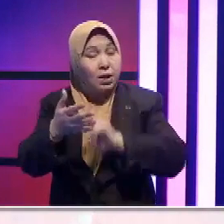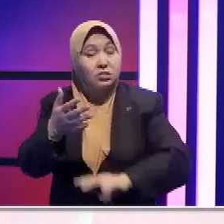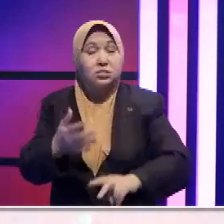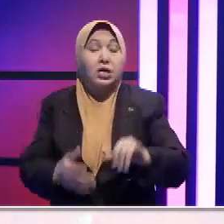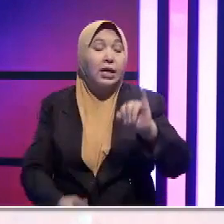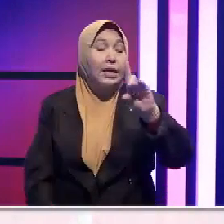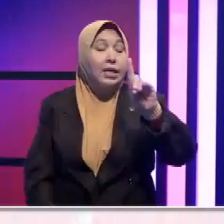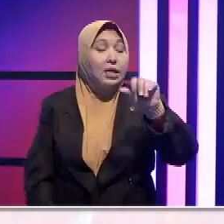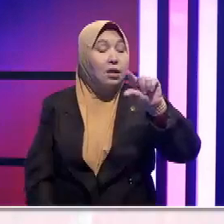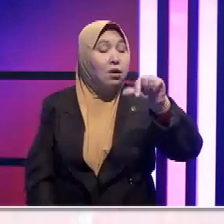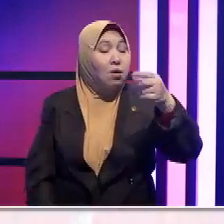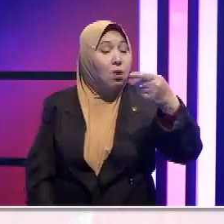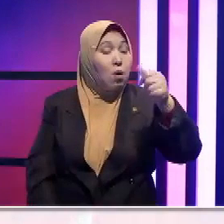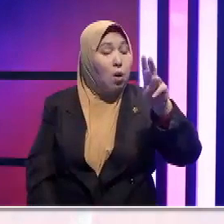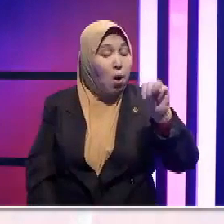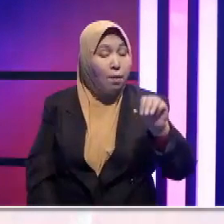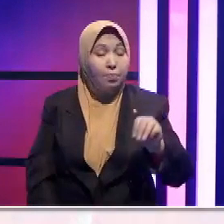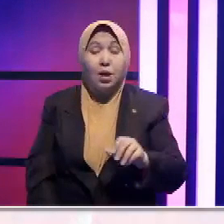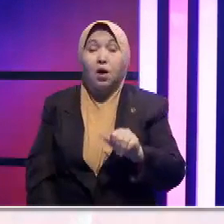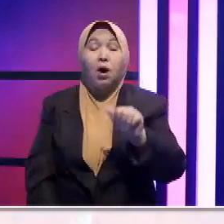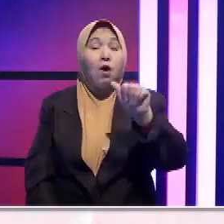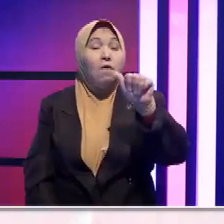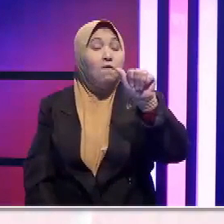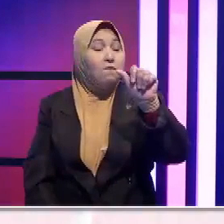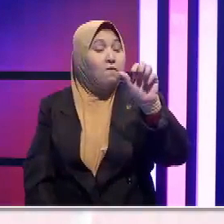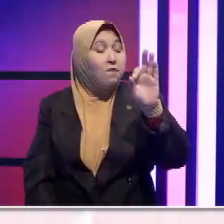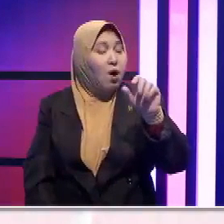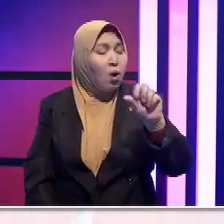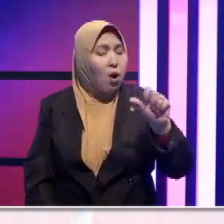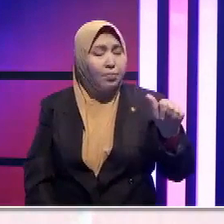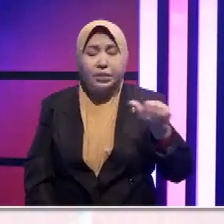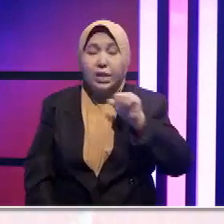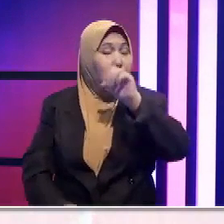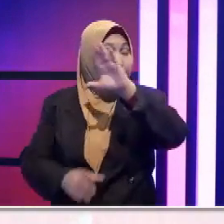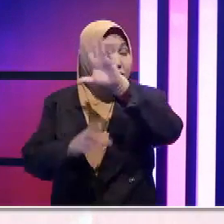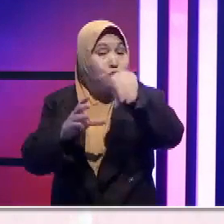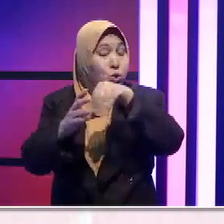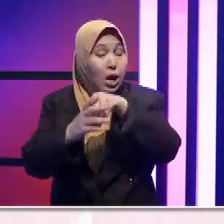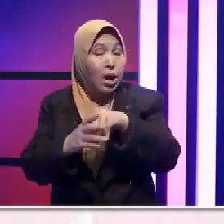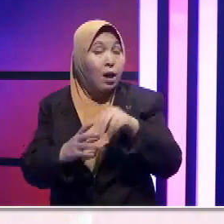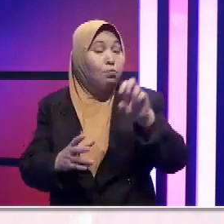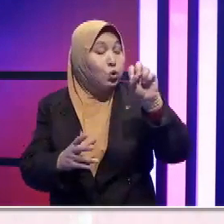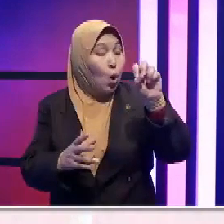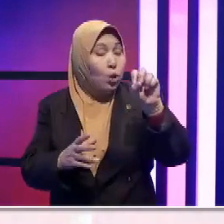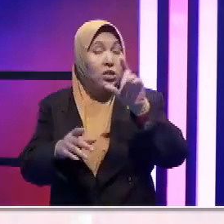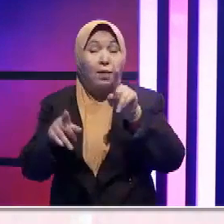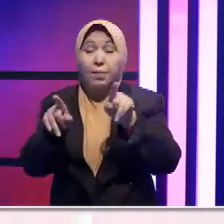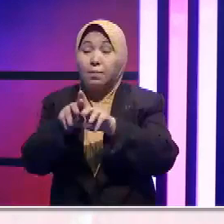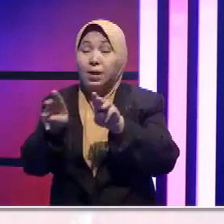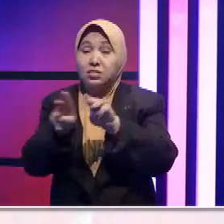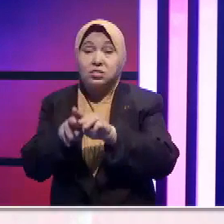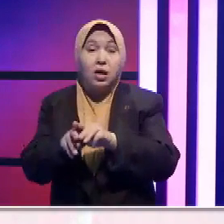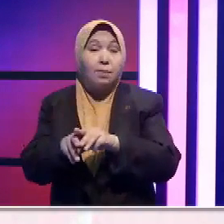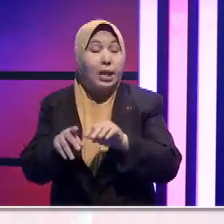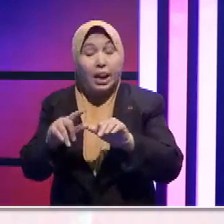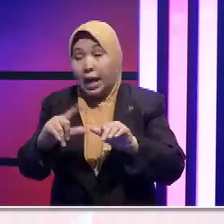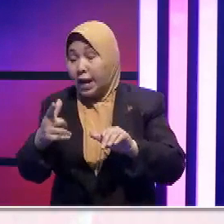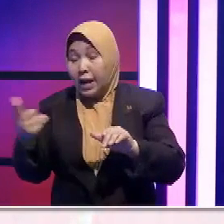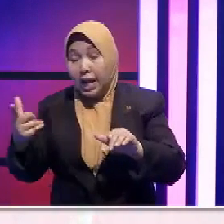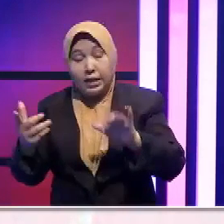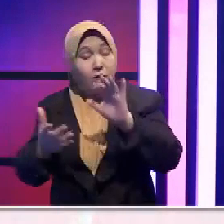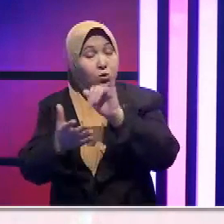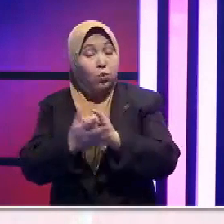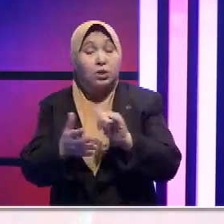idgham kita tak baca faqoddola dari tidak dimasukkan kelompok sebagaimana kira ataupun riwayat lain